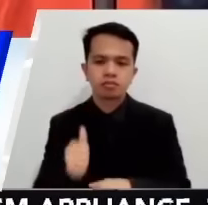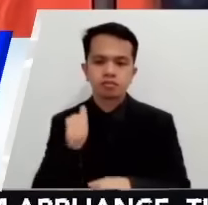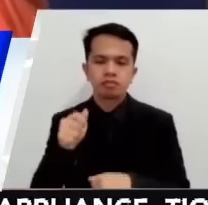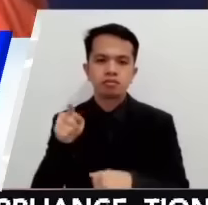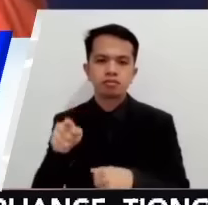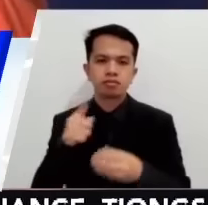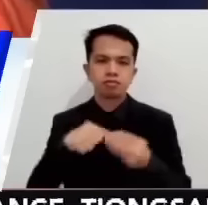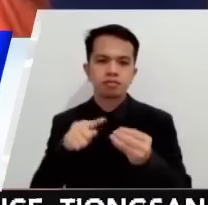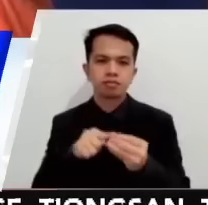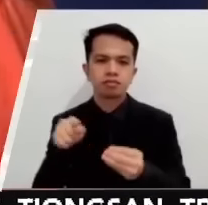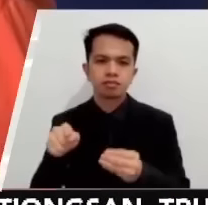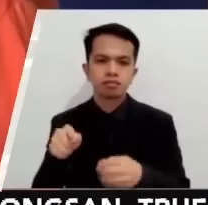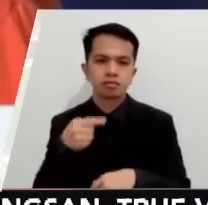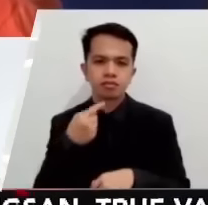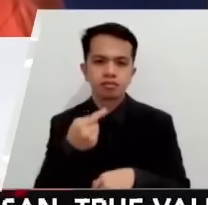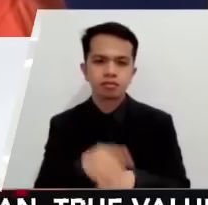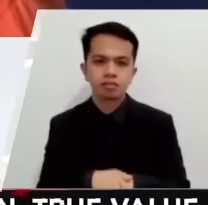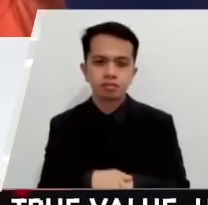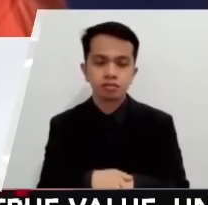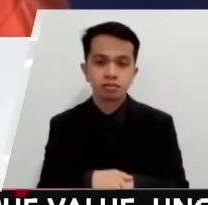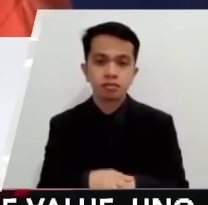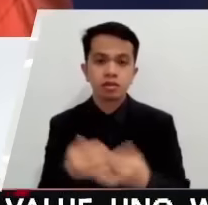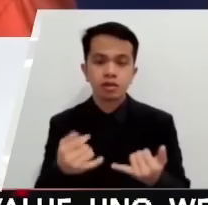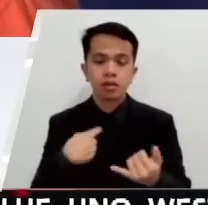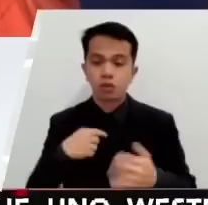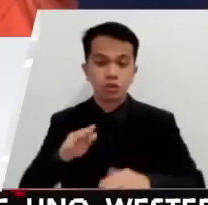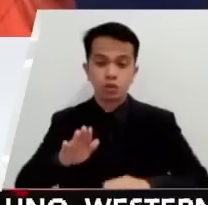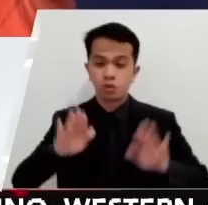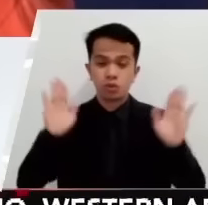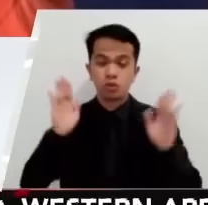paratang. Kaya po ako kusang sumuko para